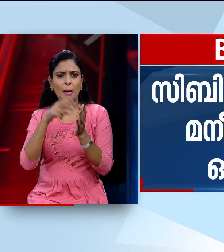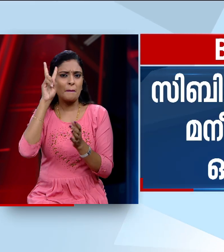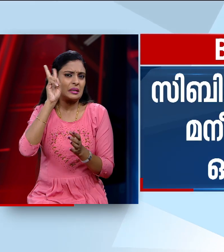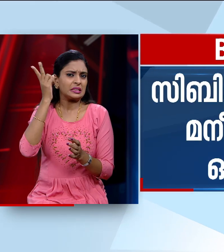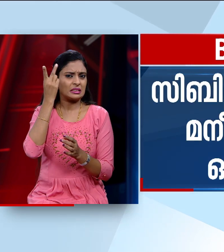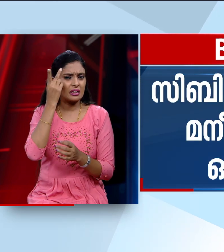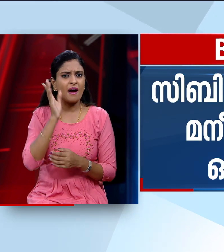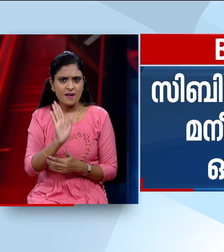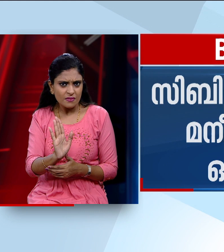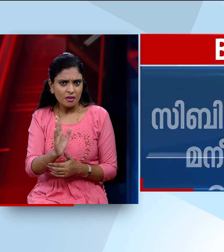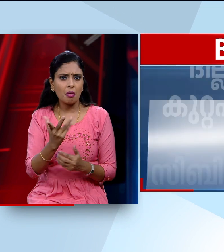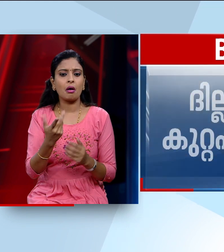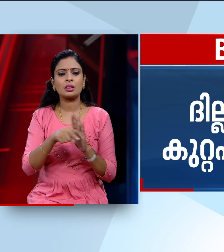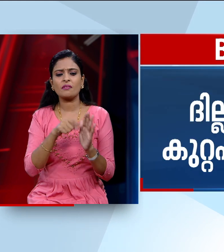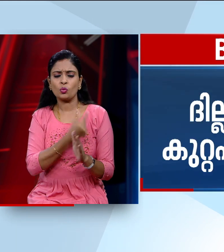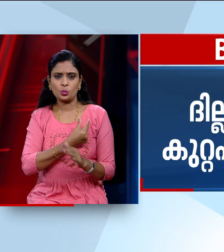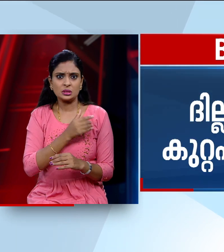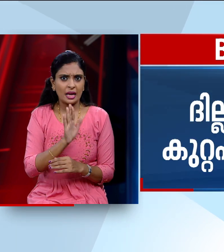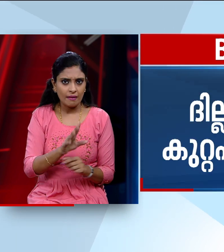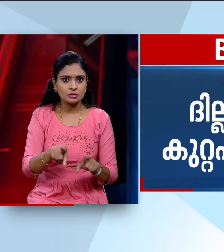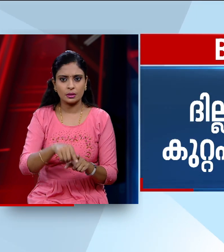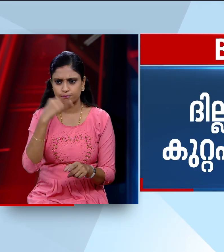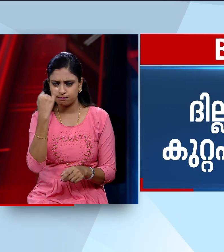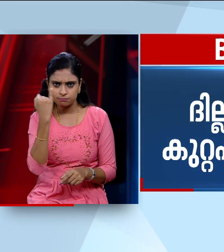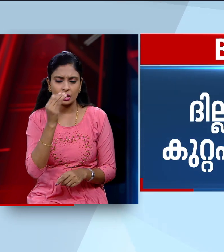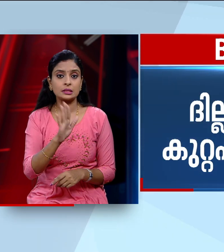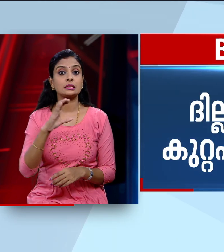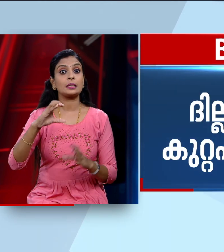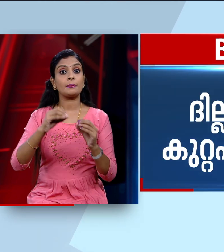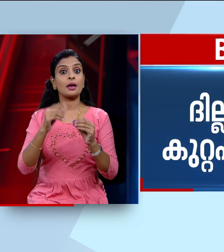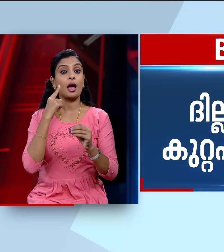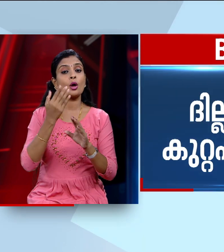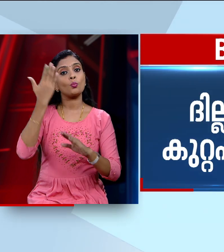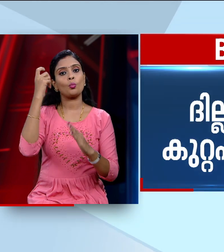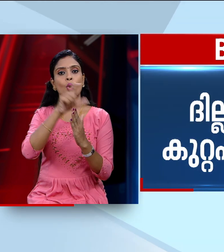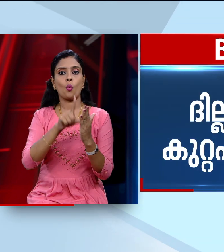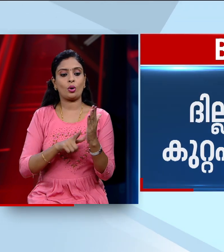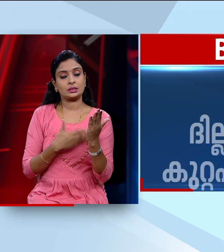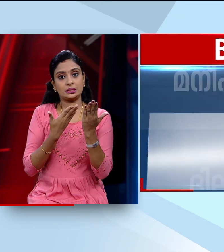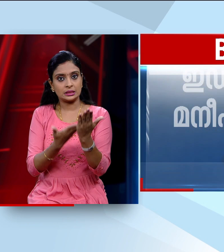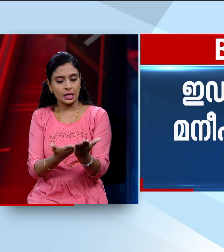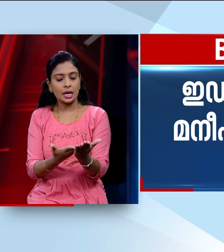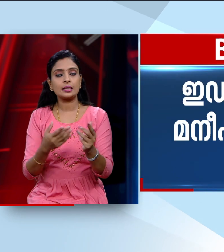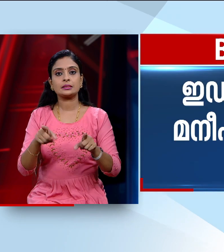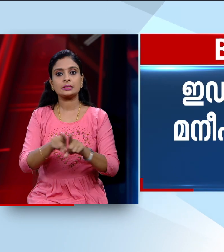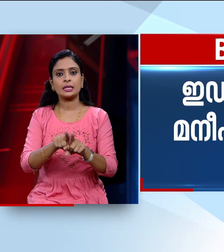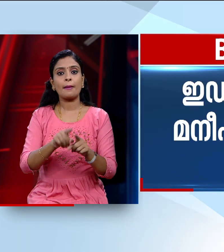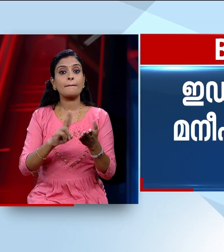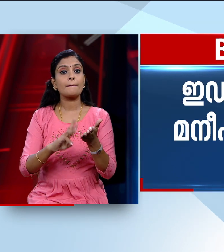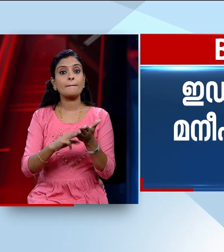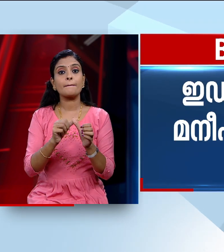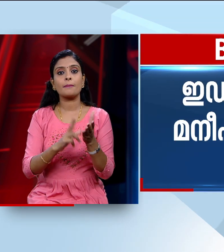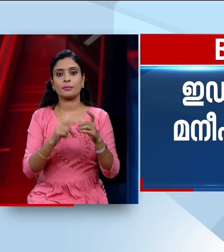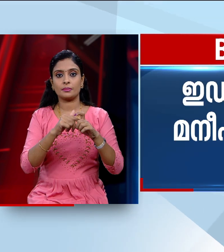സിബിഐ അന്വേഷിച്ച പ്രധാന കാര്യം. ഈ രണ്ട് കേസുകളിലും സിബിഐ നേരത്തെ സമർപ്പിച്ച കുറ്റപത്രത്തിലും മനീഷ് സിസോദിയയുടെ പേരിൽ കുറ്റം ഉണ്ടായിരുന്നില്ല, അല്ലെങ്കിൽ ഈ